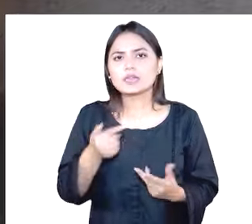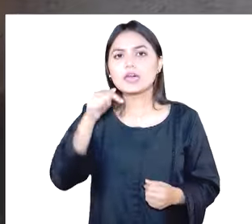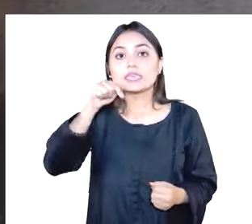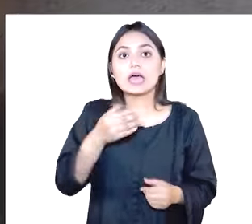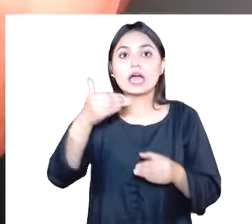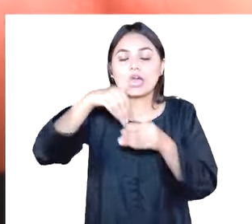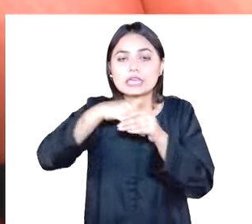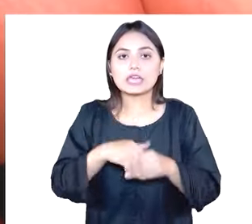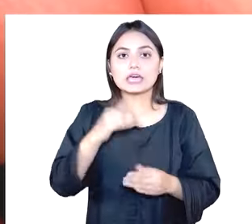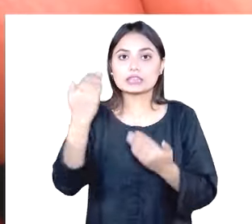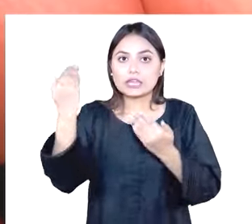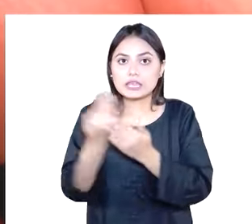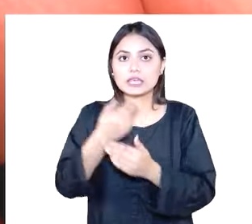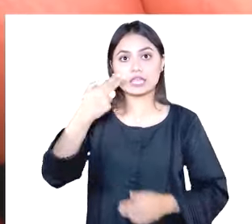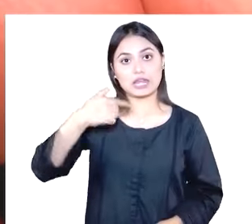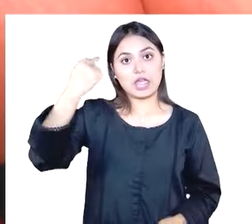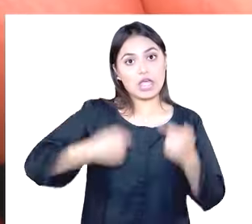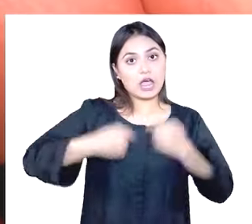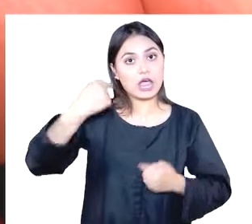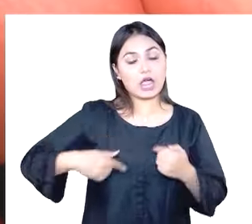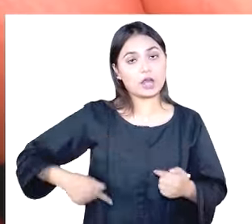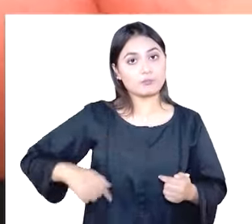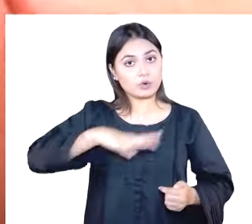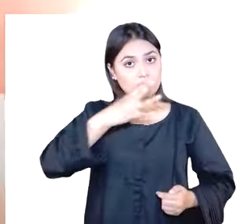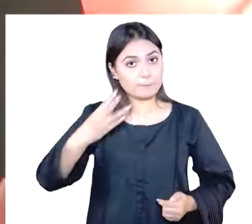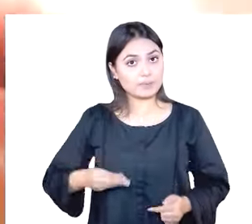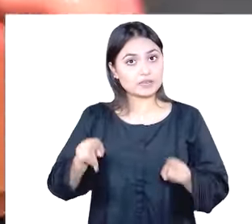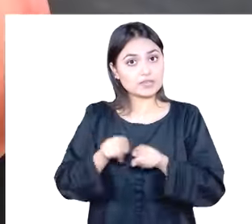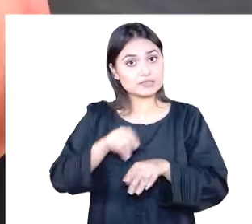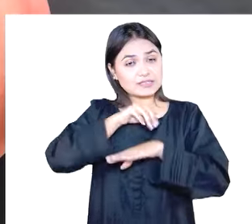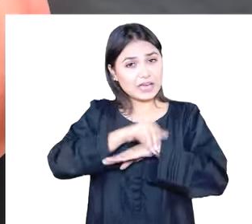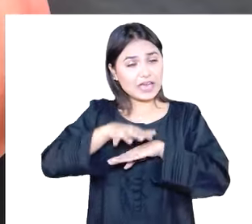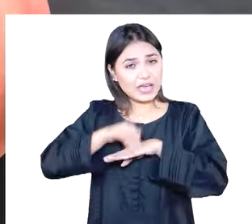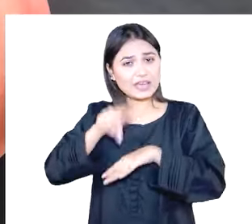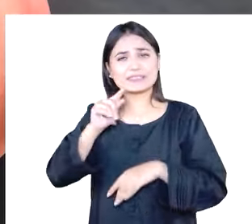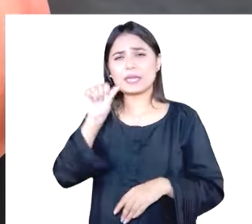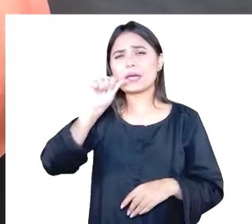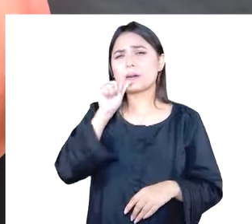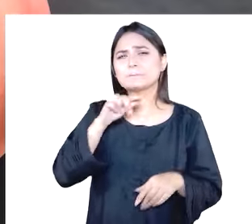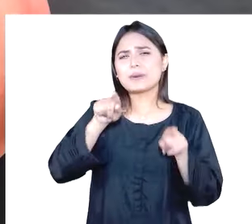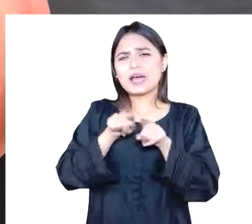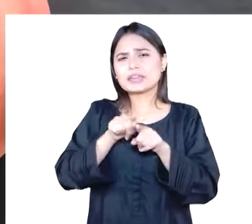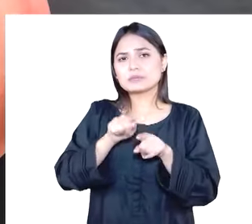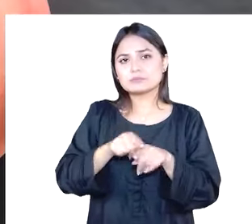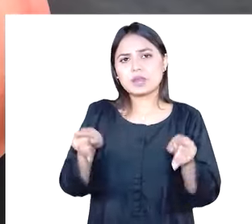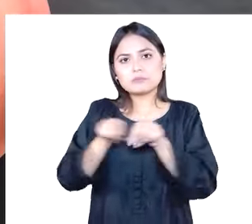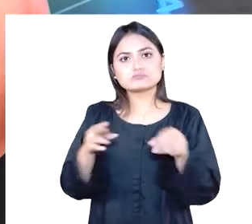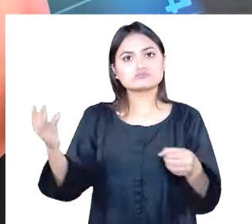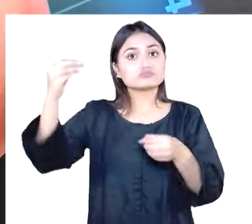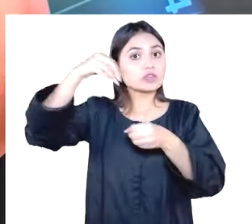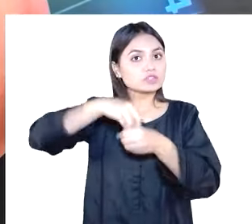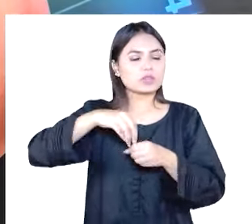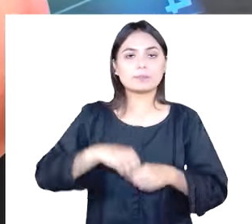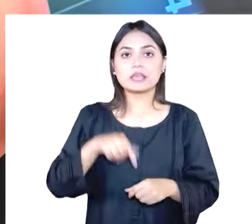में बनने वाले हार्मोंस और लबल या पैंक्रियास से खारिज होने वाले अल्कलाइन डाइजेस्टिव फ्लूइड में मिलाया जाता